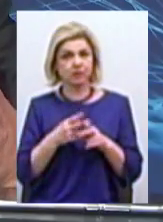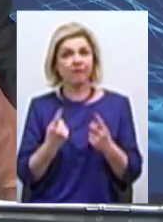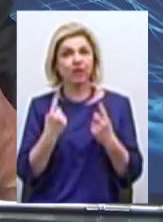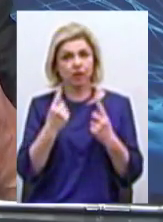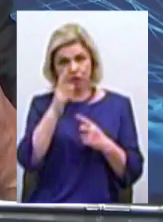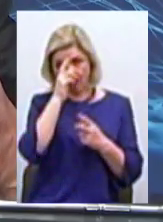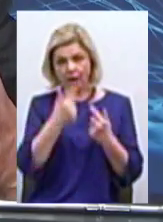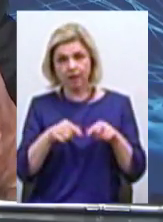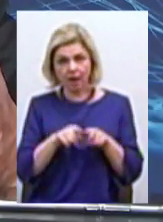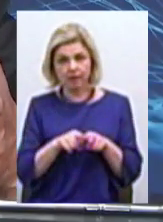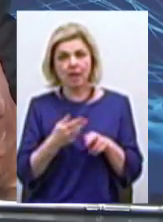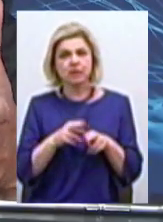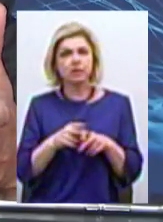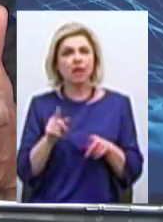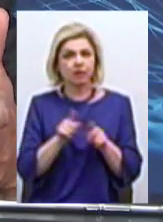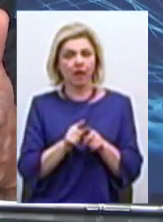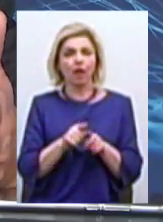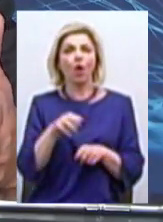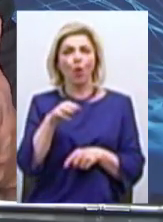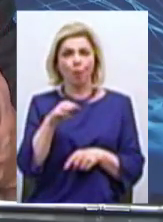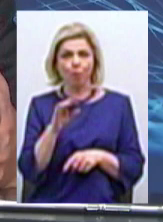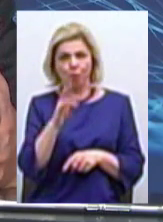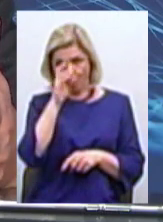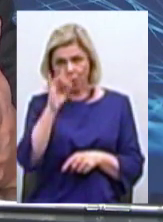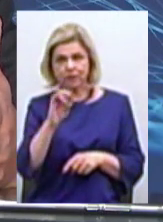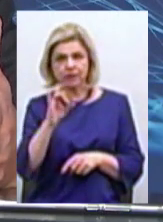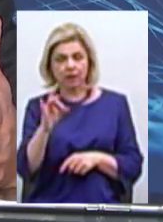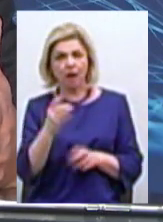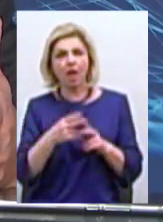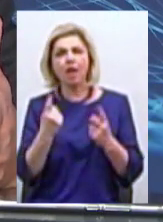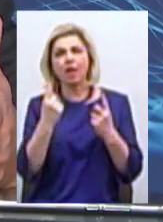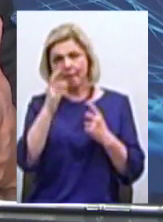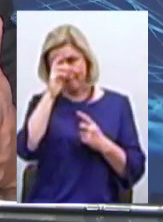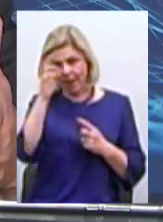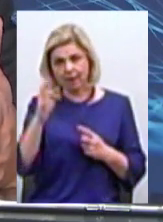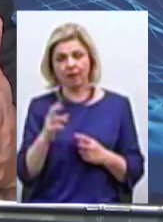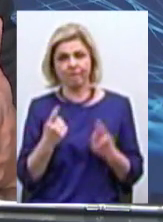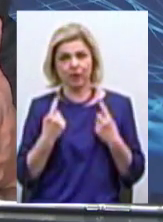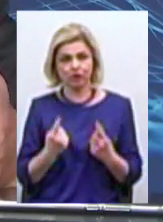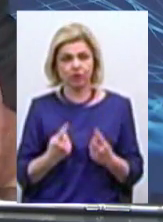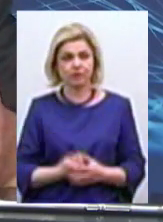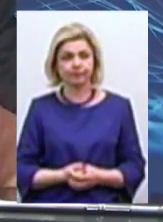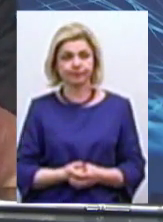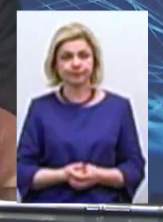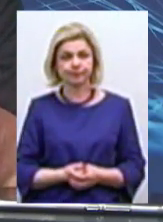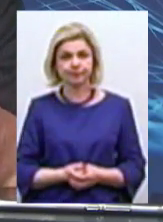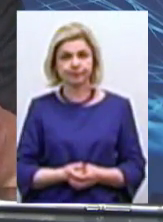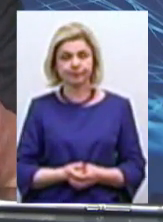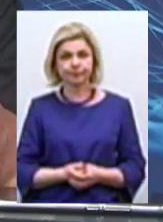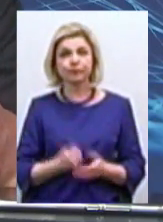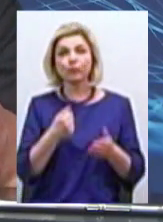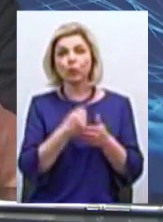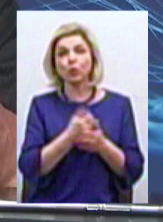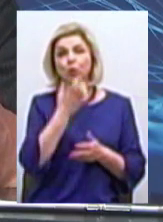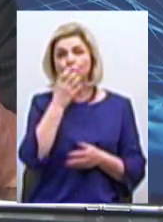Це такий, знаєте, ну це монстр, це сьогодні, це імперія величезна. І до